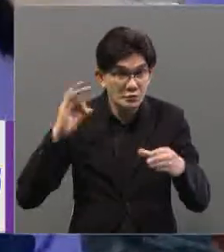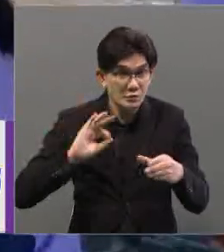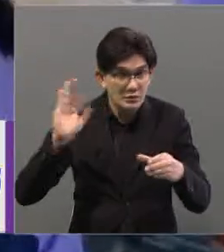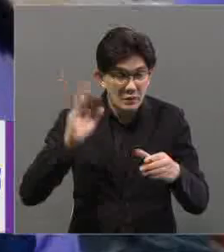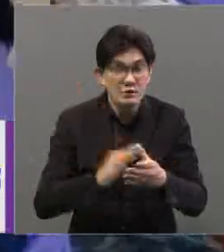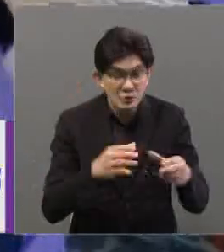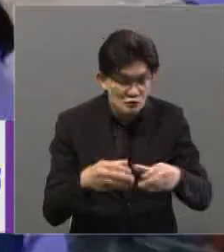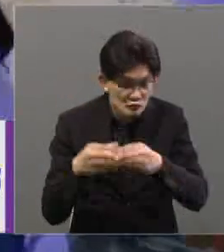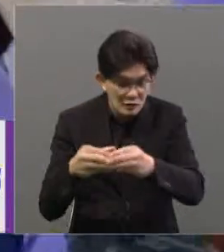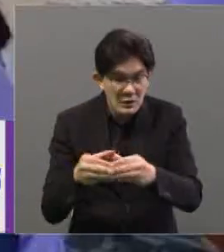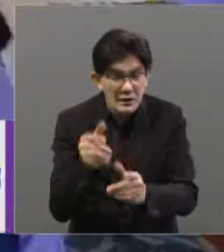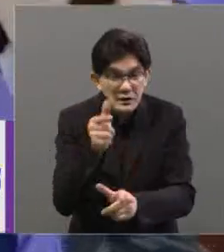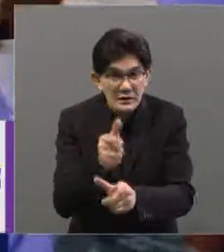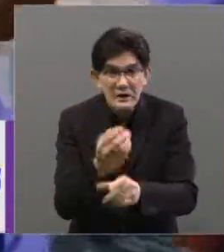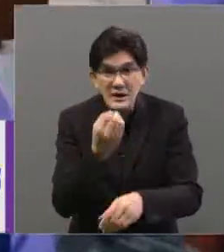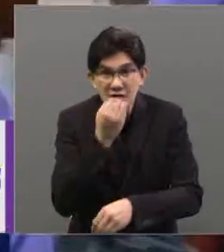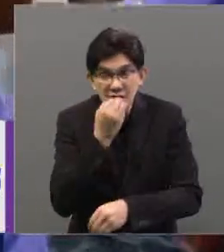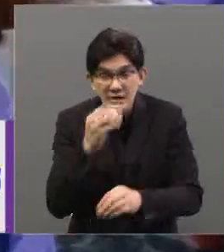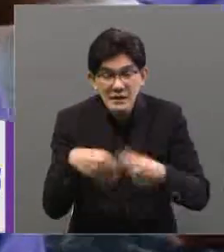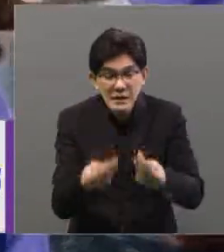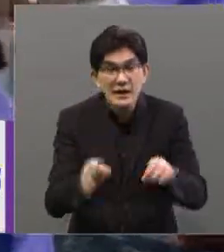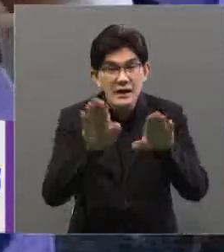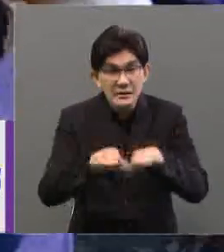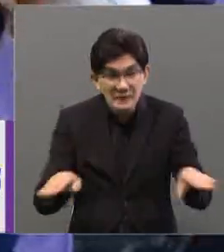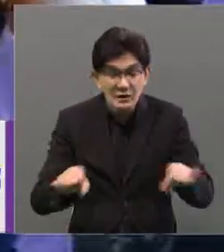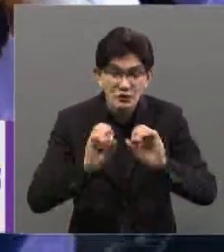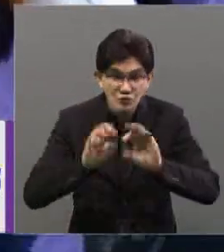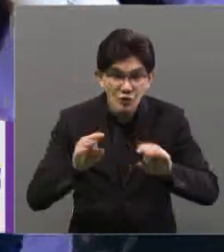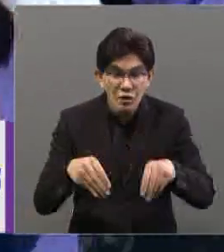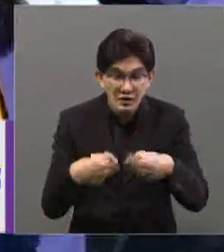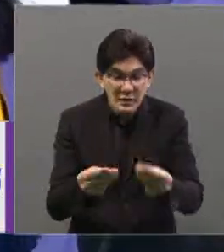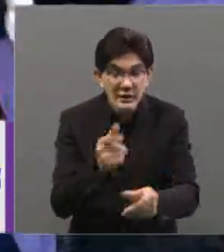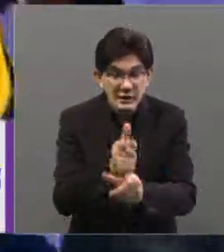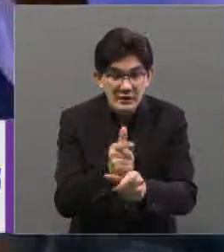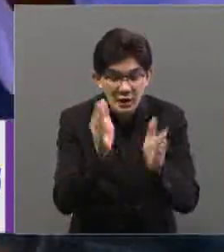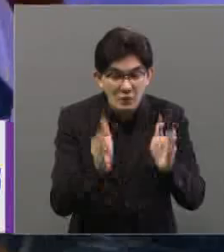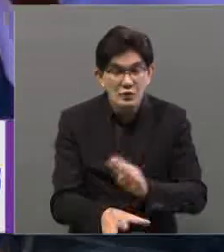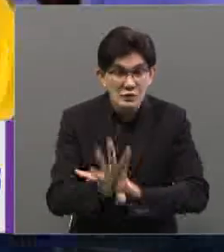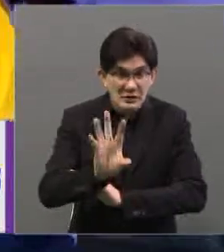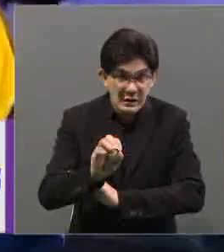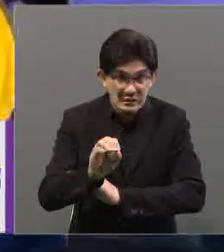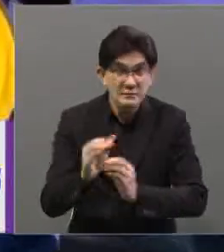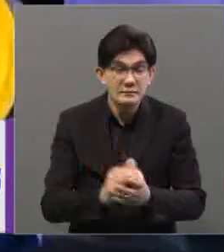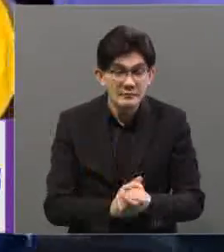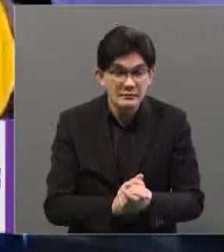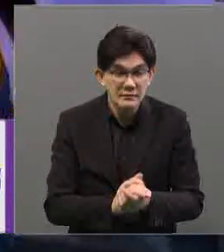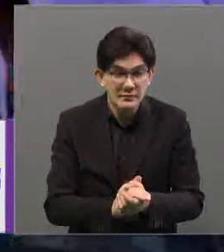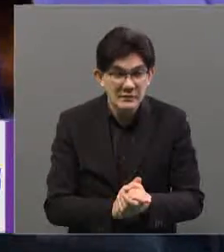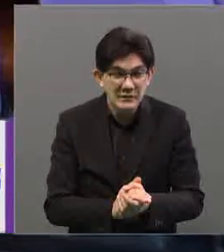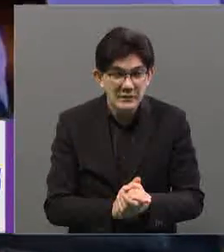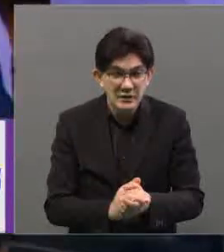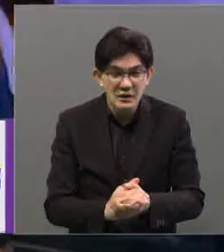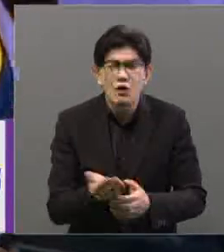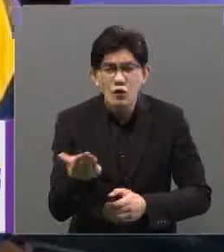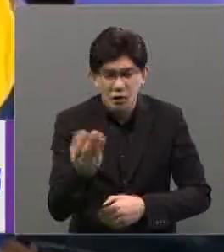ที่เนี่ยนะครับไปเลี้ยงอาหารให้กับน้องๆนักเรียนรวมไปถึงคุณครูด้วยนะครับจำนวน50คนซึ่งเมนูที่เด็กๆเ